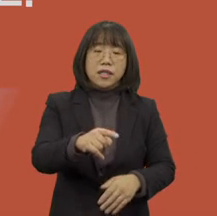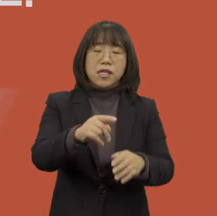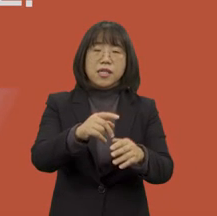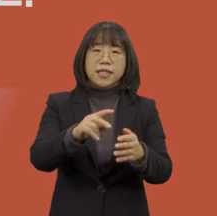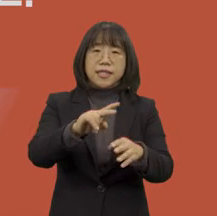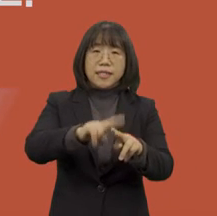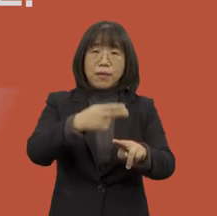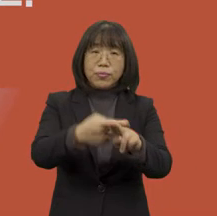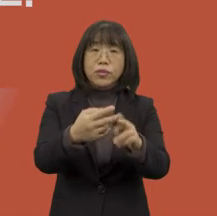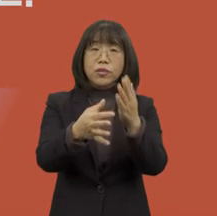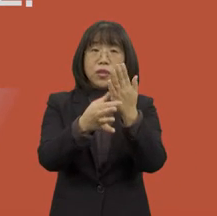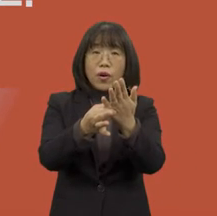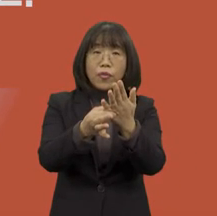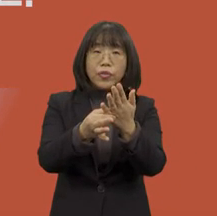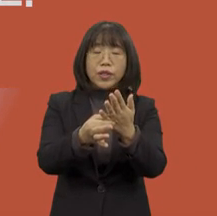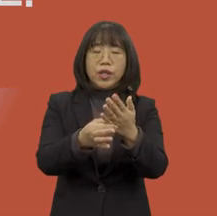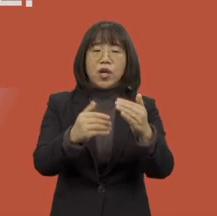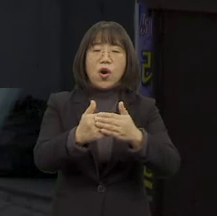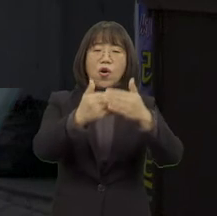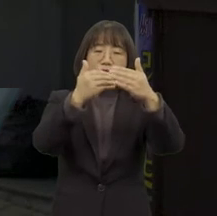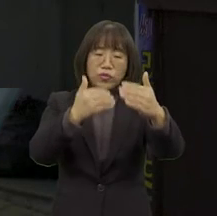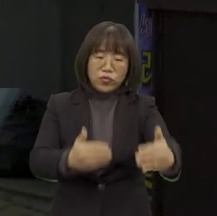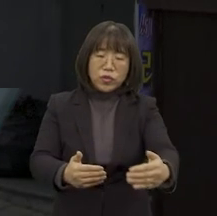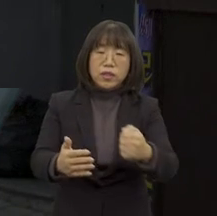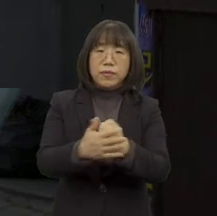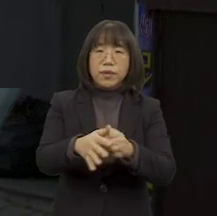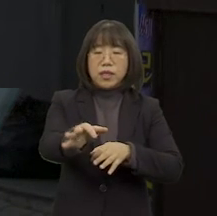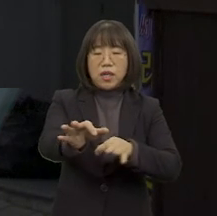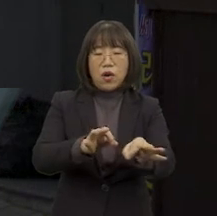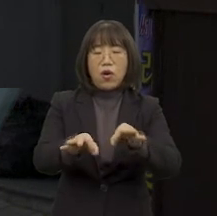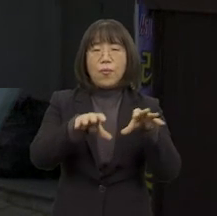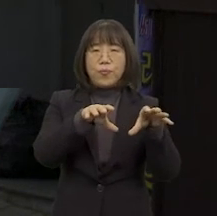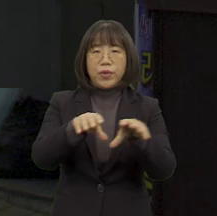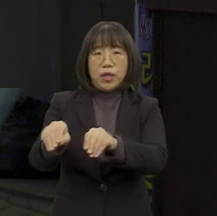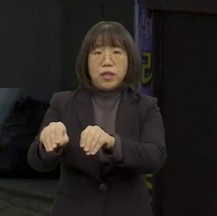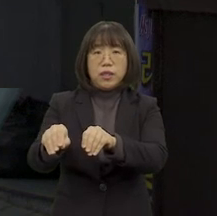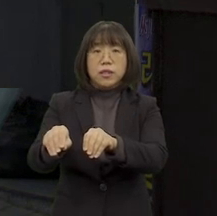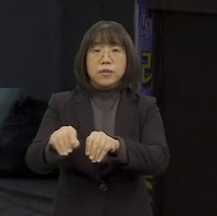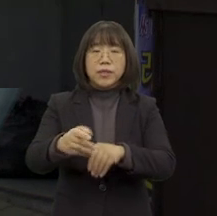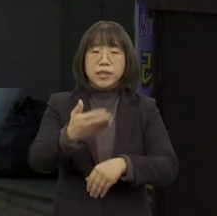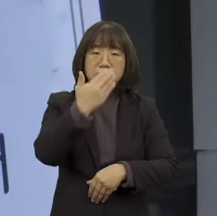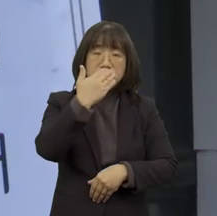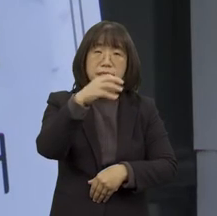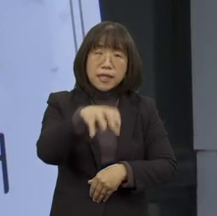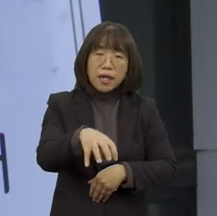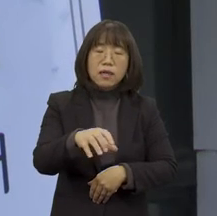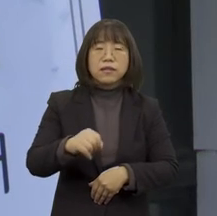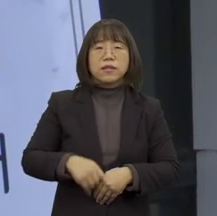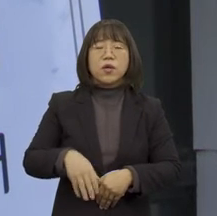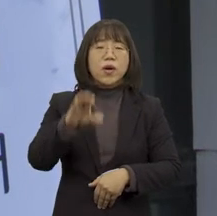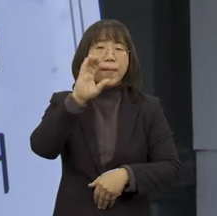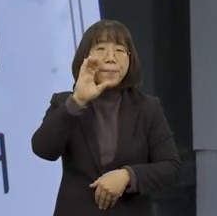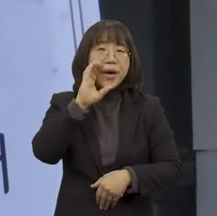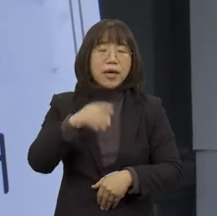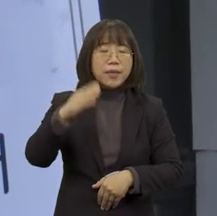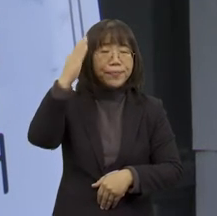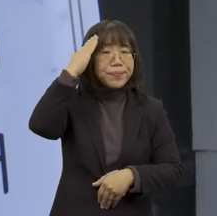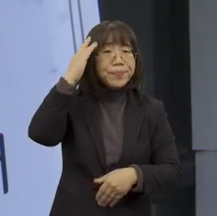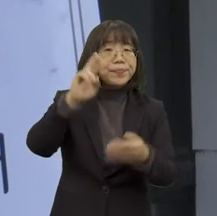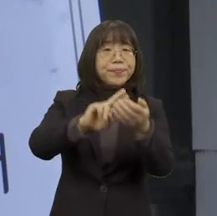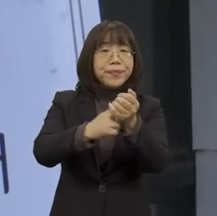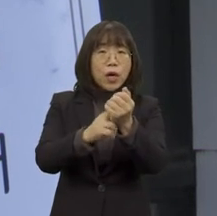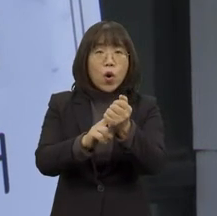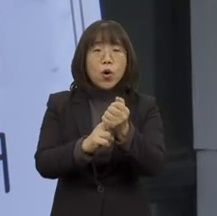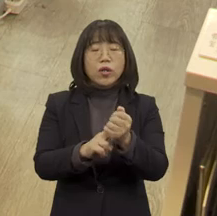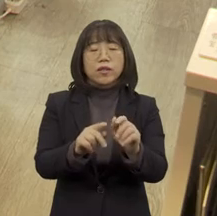성 결제 상품권은 사회적 거리두기 로 영업이 제안된 서울 시내 식당 카페 이 미용업 등 지판